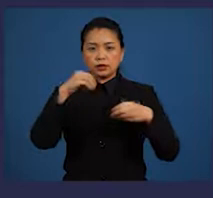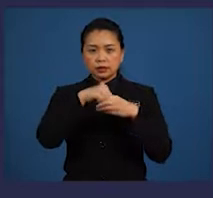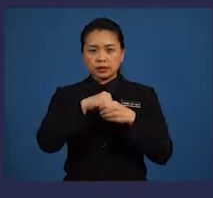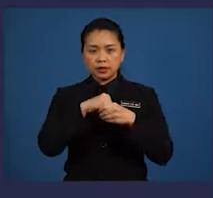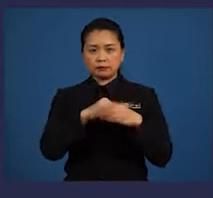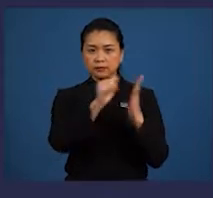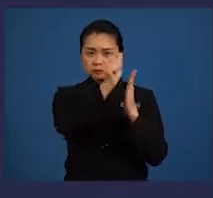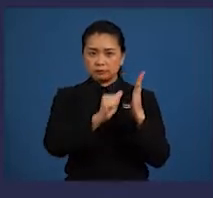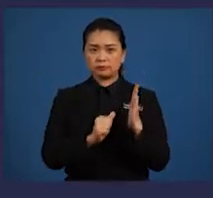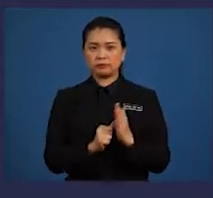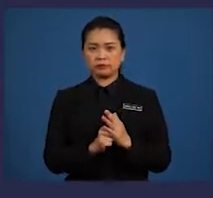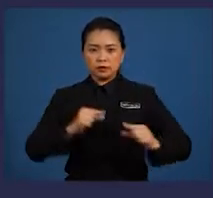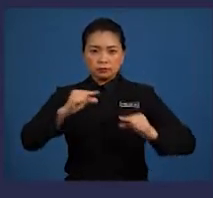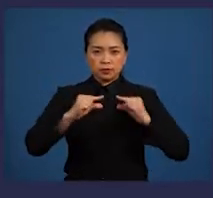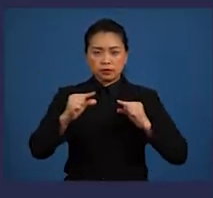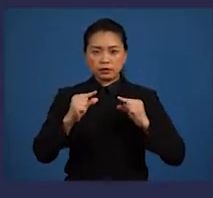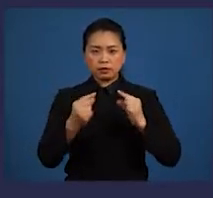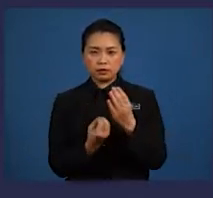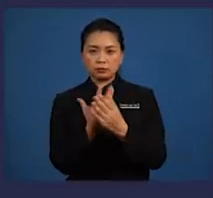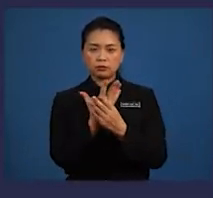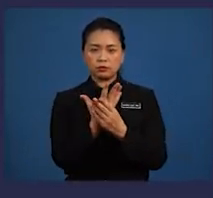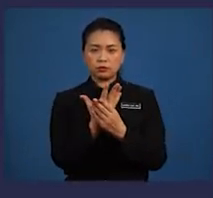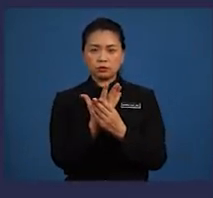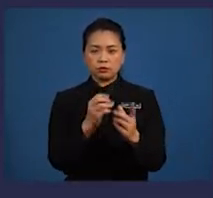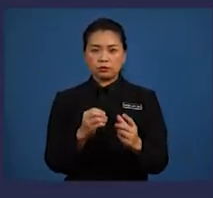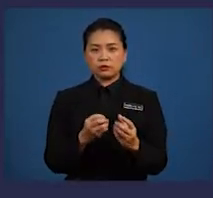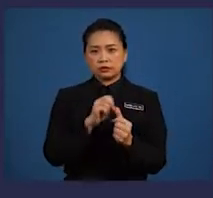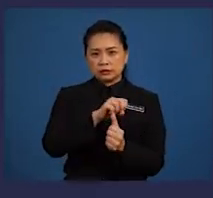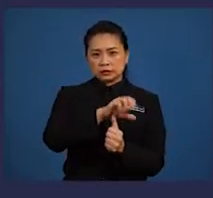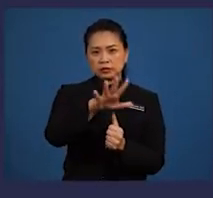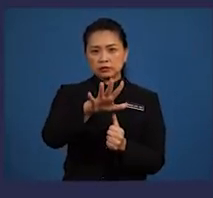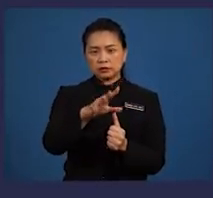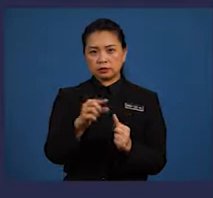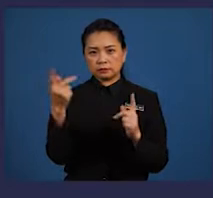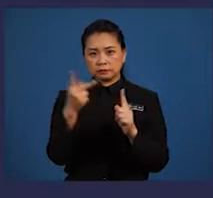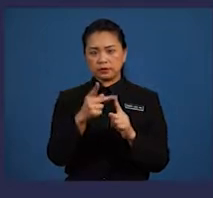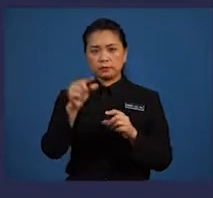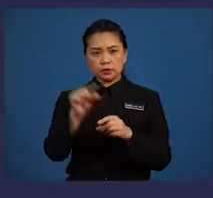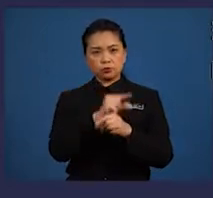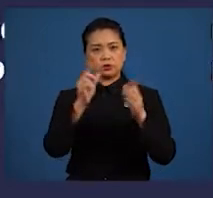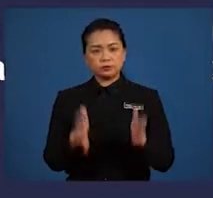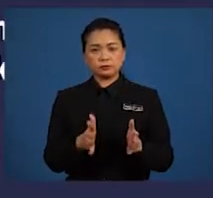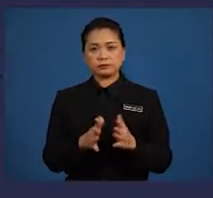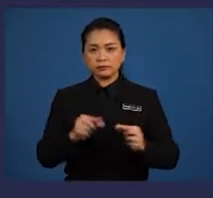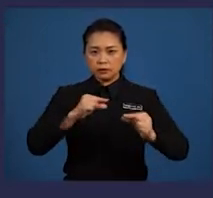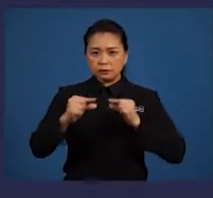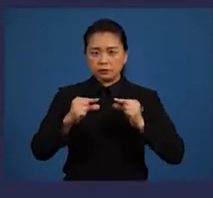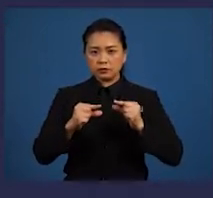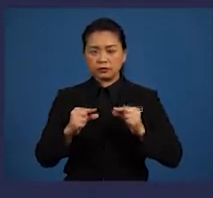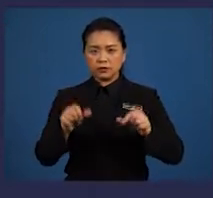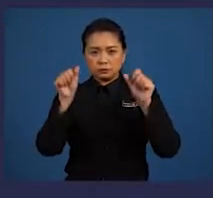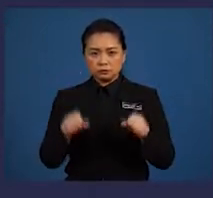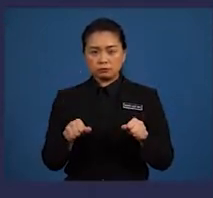aplikasi tersebut menggerakkan yang dibutuhkan adalah untuk menimbulkan kesan kepada pengguna menggerakkan